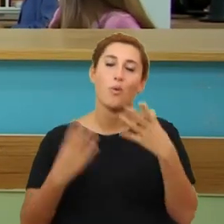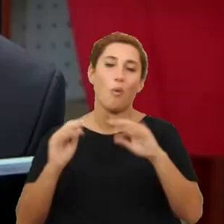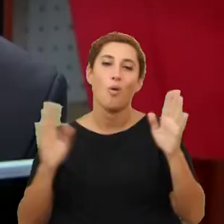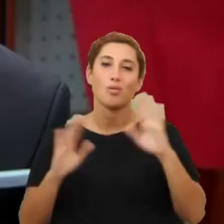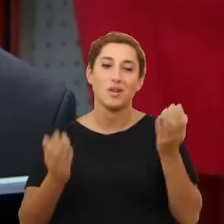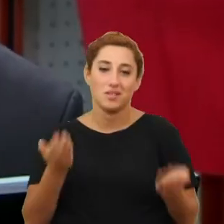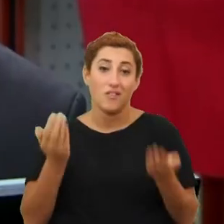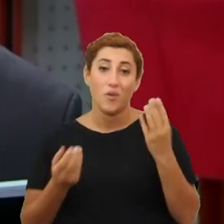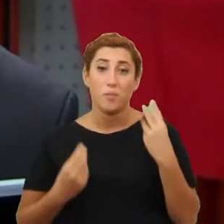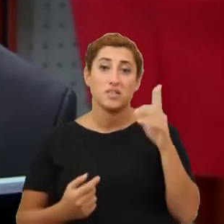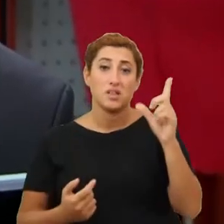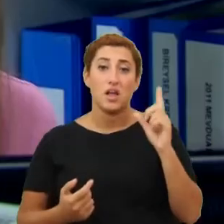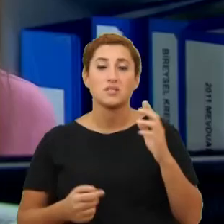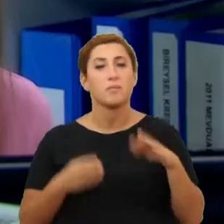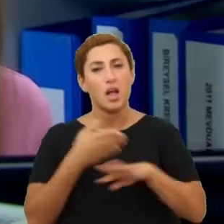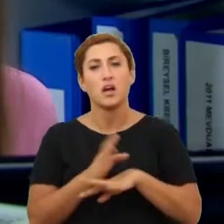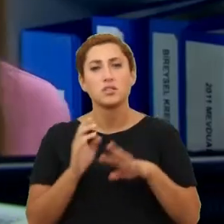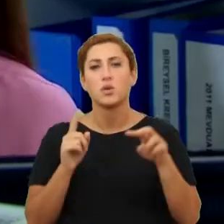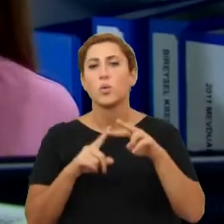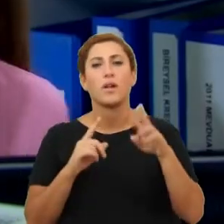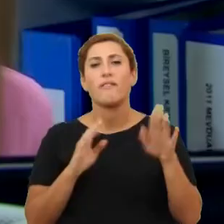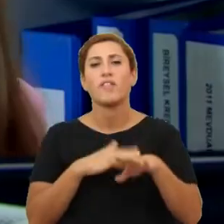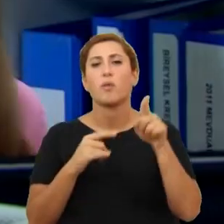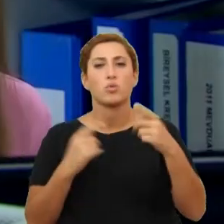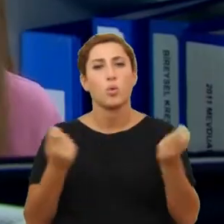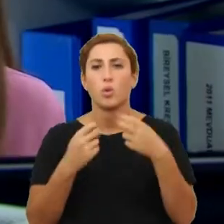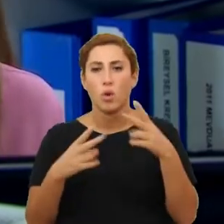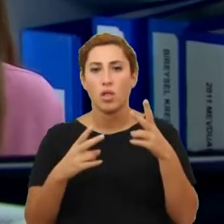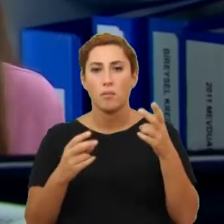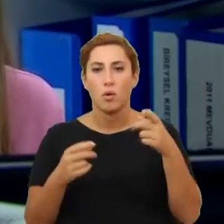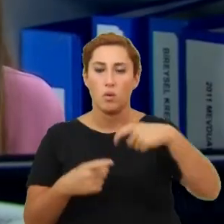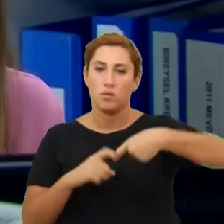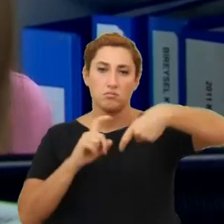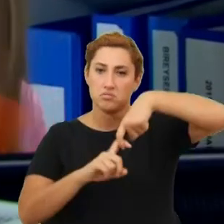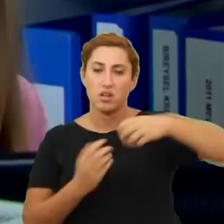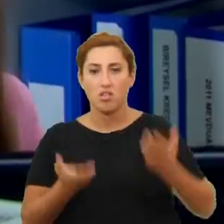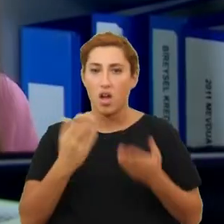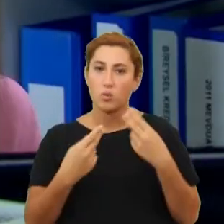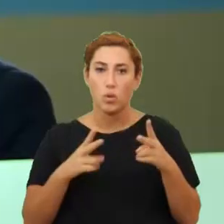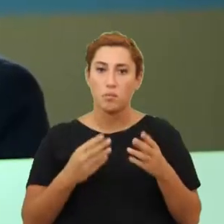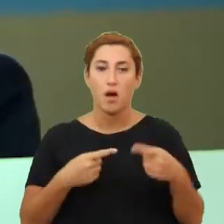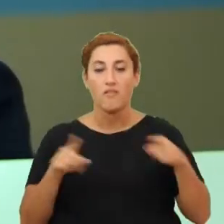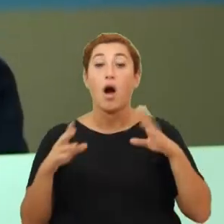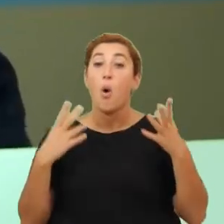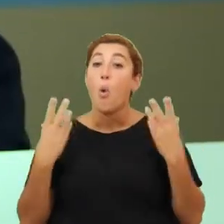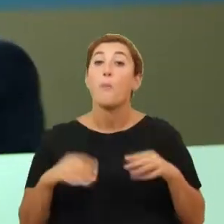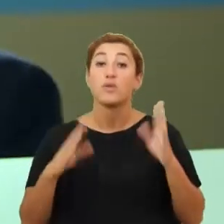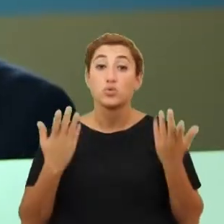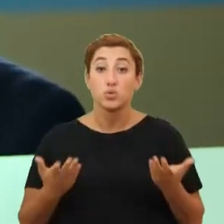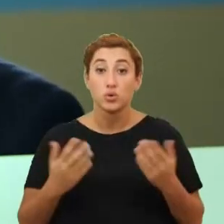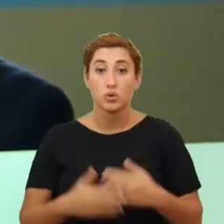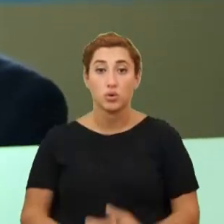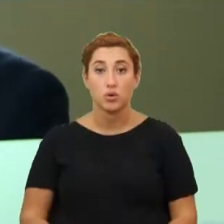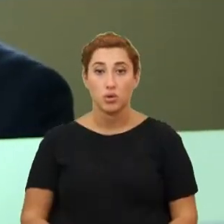olmaz. Kefeli kantar lazım. Aslında Nurhan, niye yani? Bunu da kullanabilirsin. Kantarla da tartabilirsin ayrı ayrı. Tuğbacığım, olmaz çünkü...